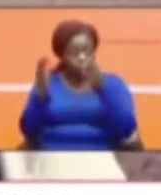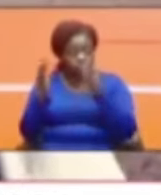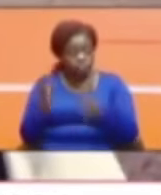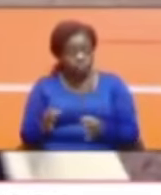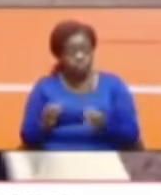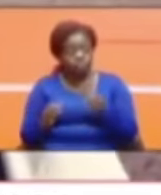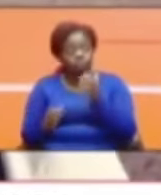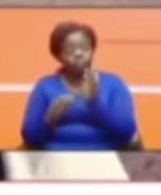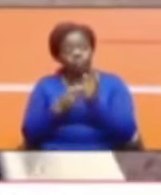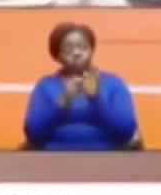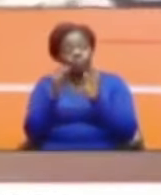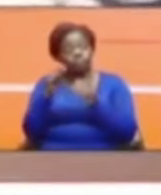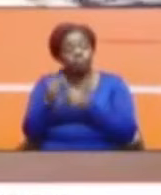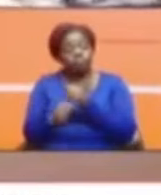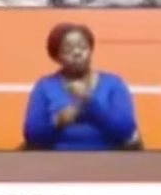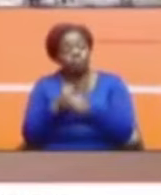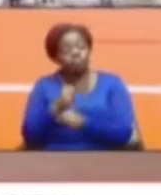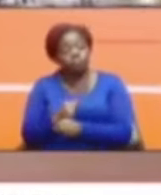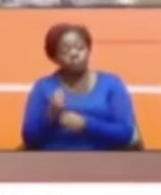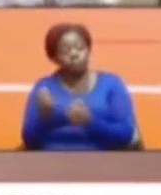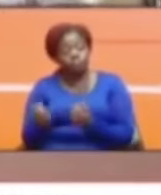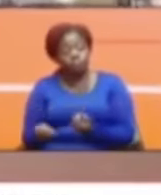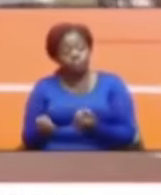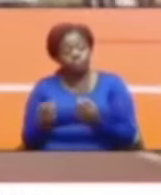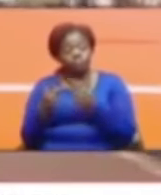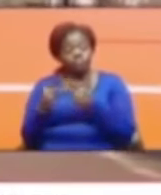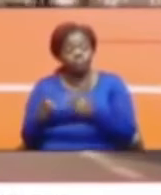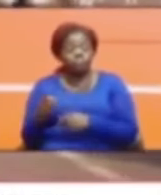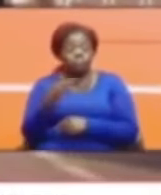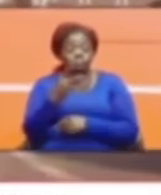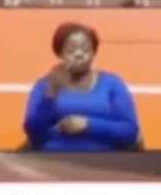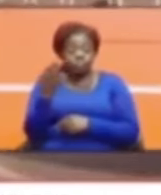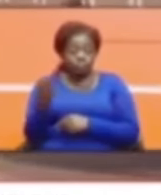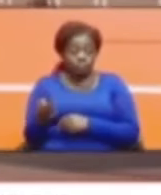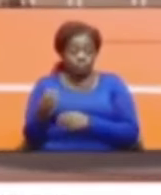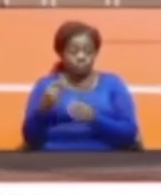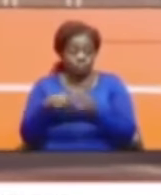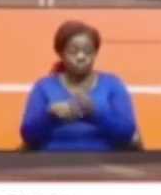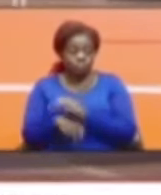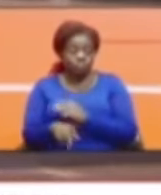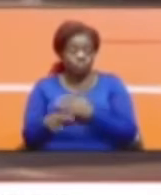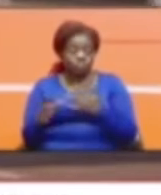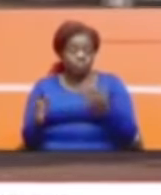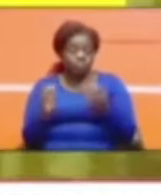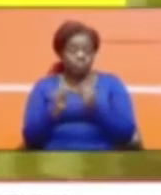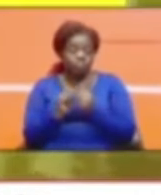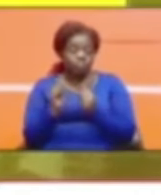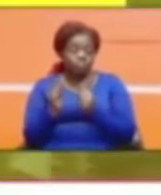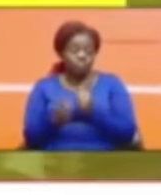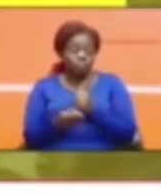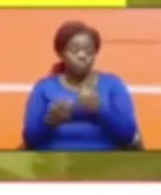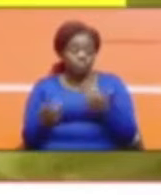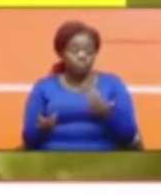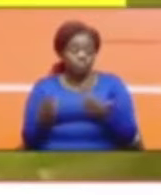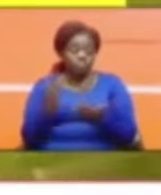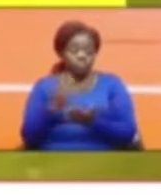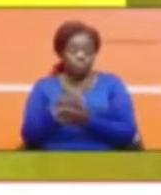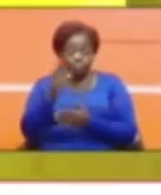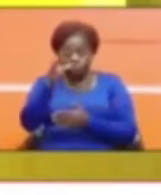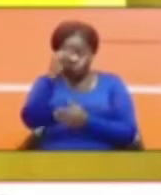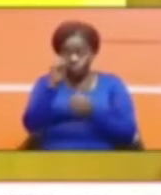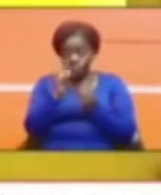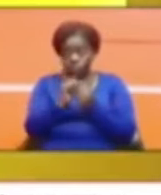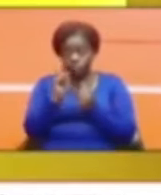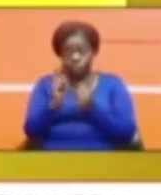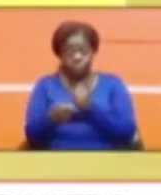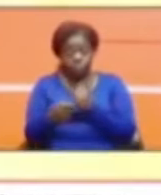ebyo biza okwolesebwa omwaka guno. Omwoleso guno gutandika 23 ng'okuyingira kwa siringisa omutwalo gumu n'okwetaba mu musomo omutwalo